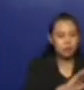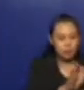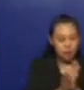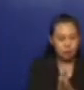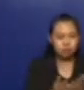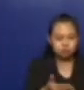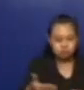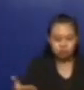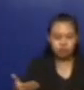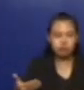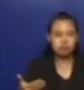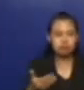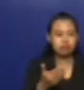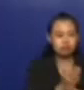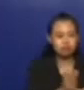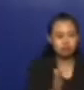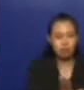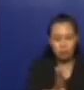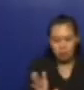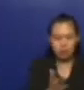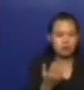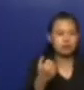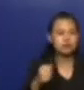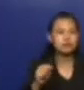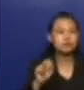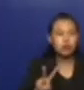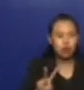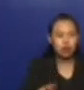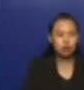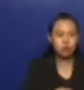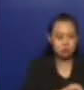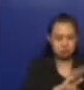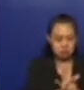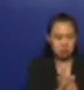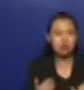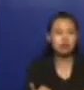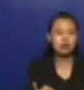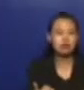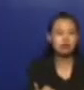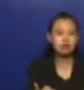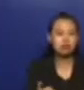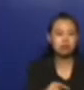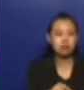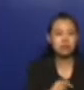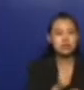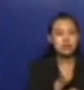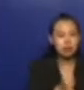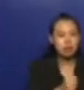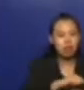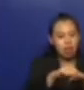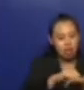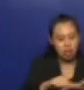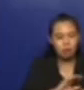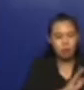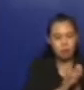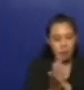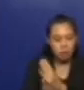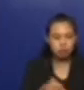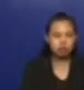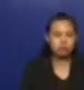ไมแค่ปีเดียวโควิดมาเปลี่ยนแปลงนายกประกาศนิวนอร์